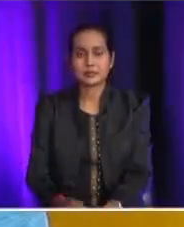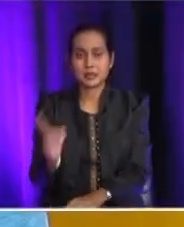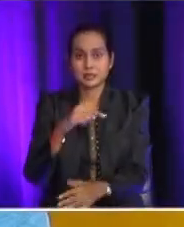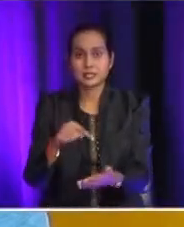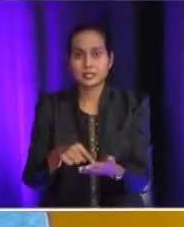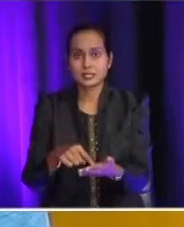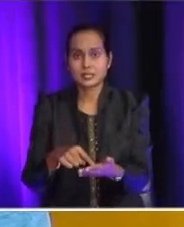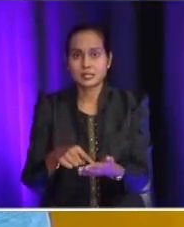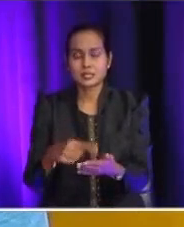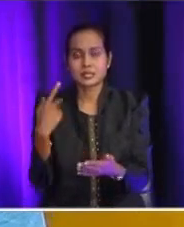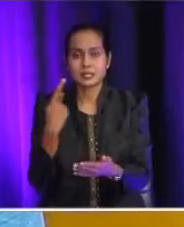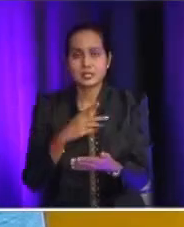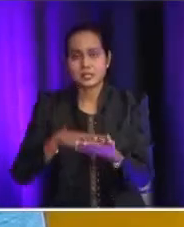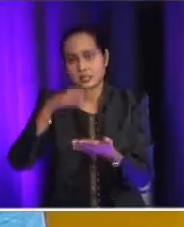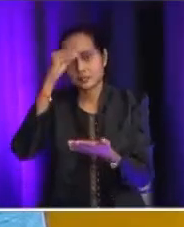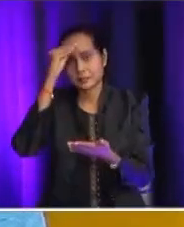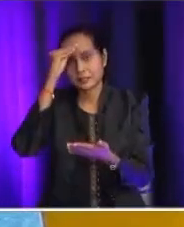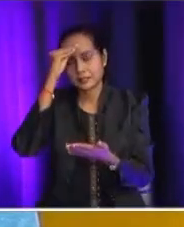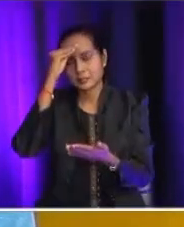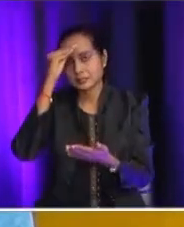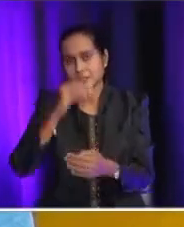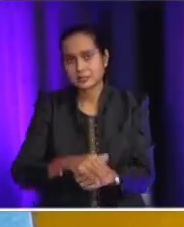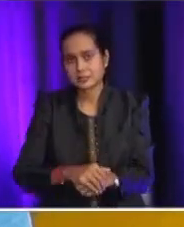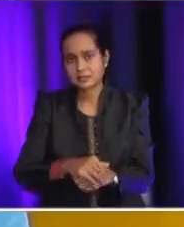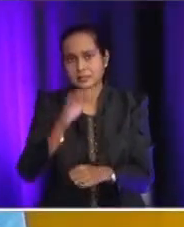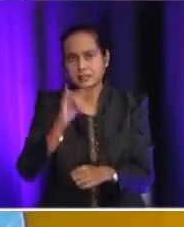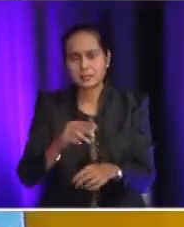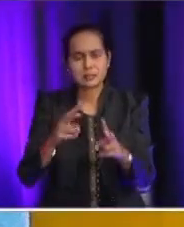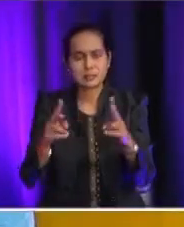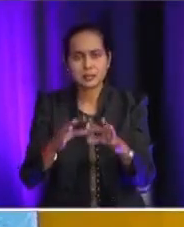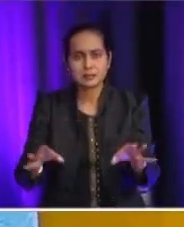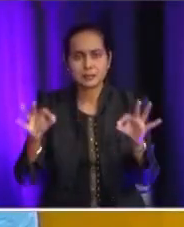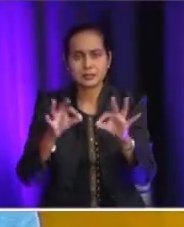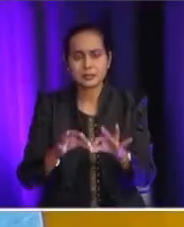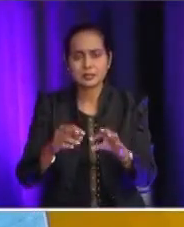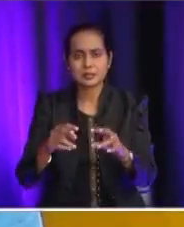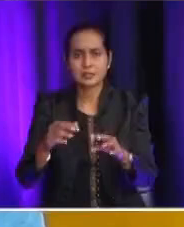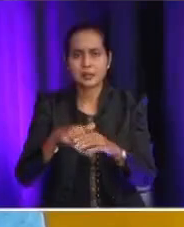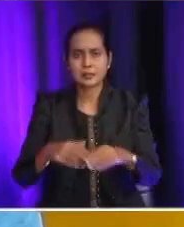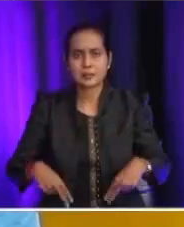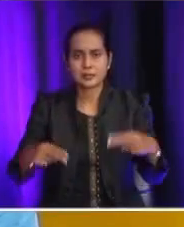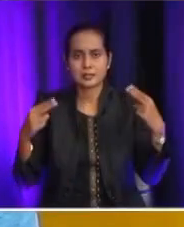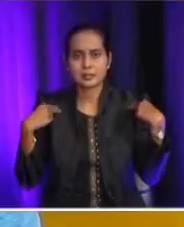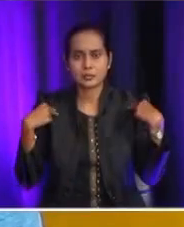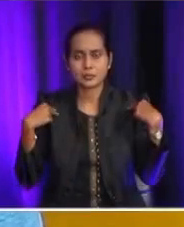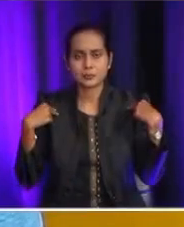ya, kita belajar sesuatu ya, belajar sesuatu yang sangat penting dalam kehidupan kita, yang